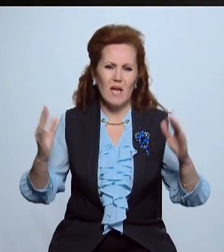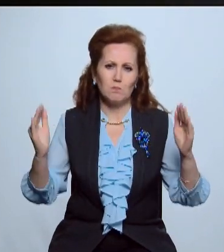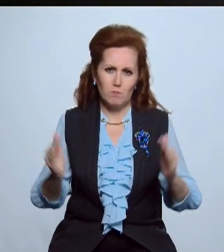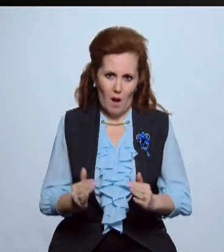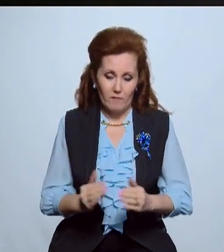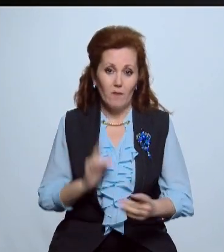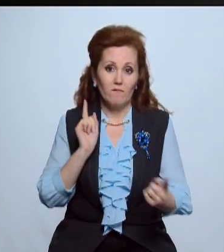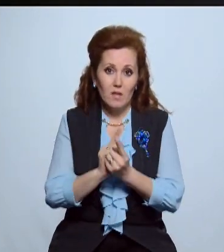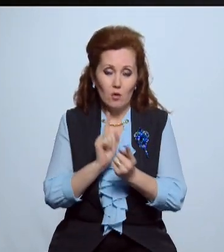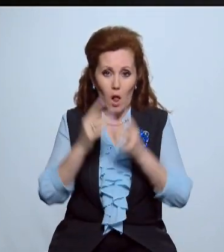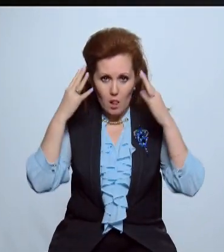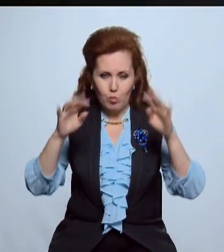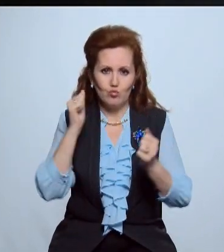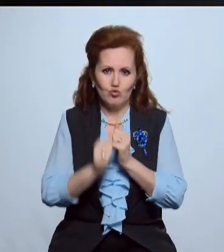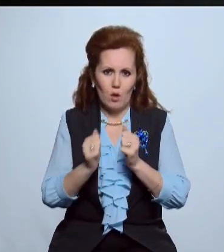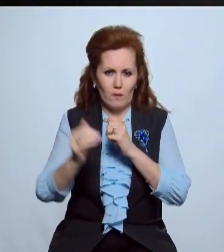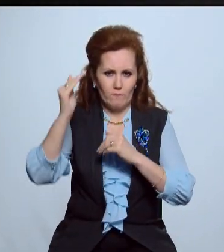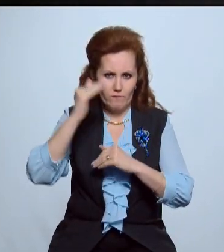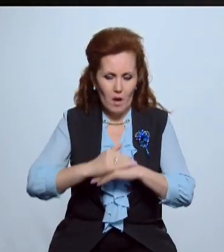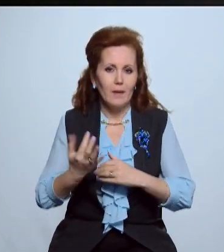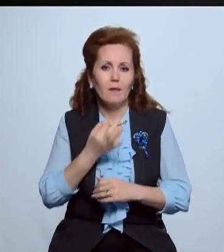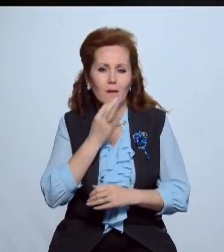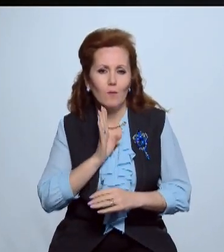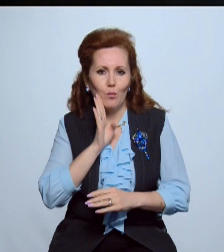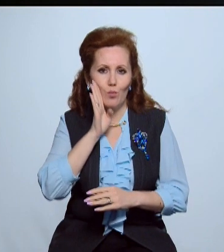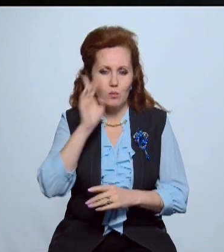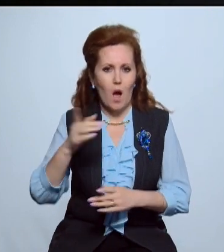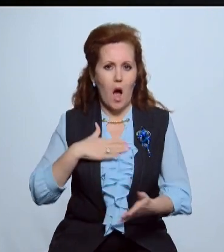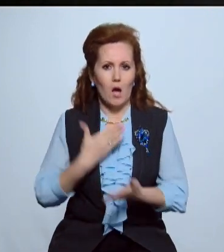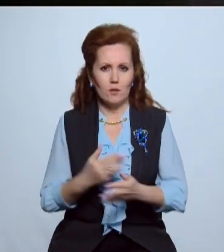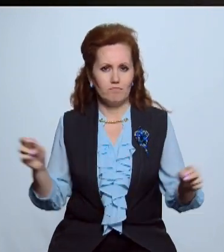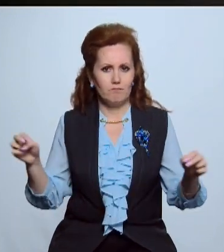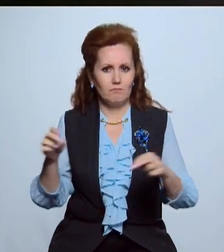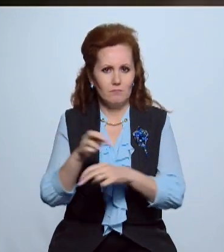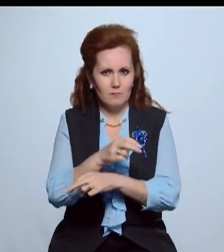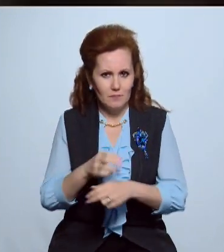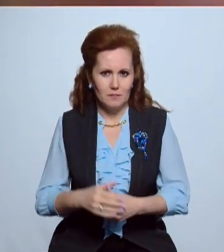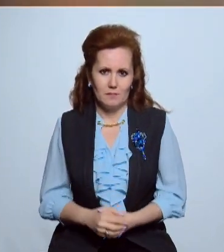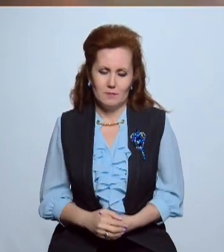лосями происходят в вечерние сумерки, либо под утро. Это время их активности.